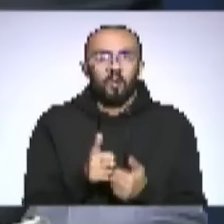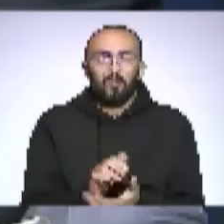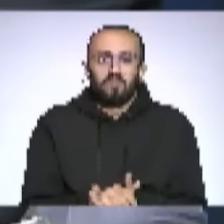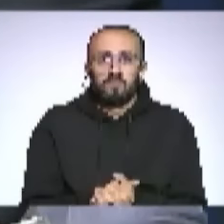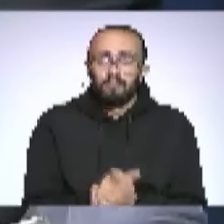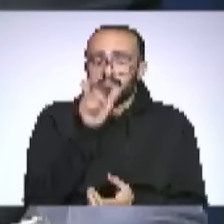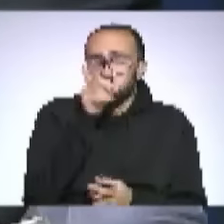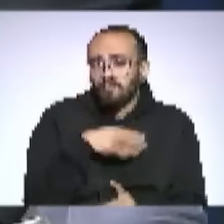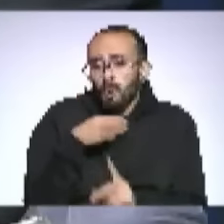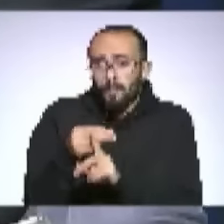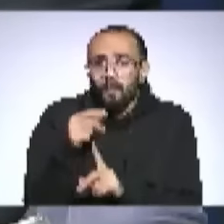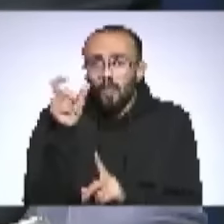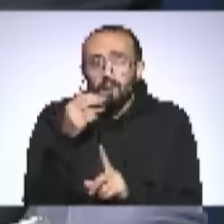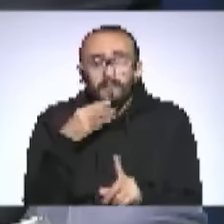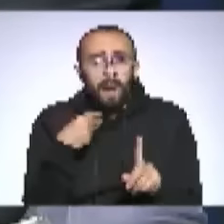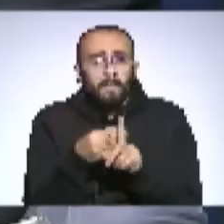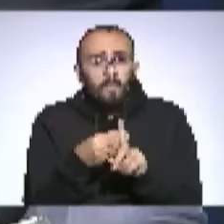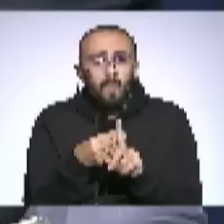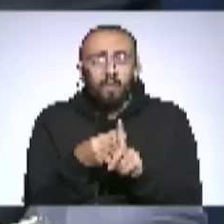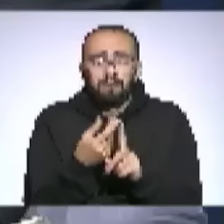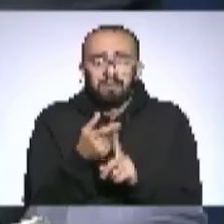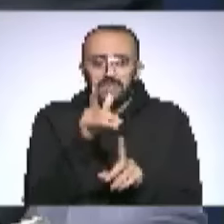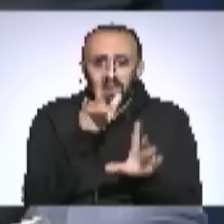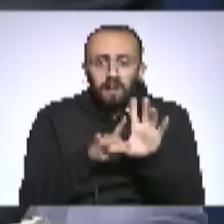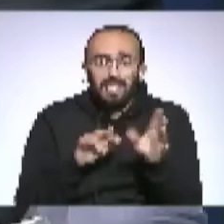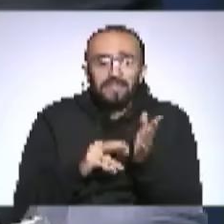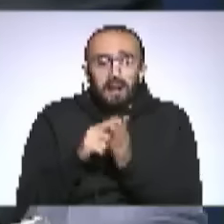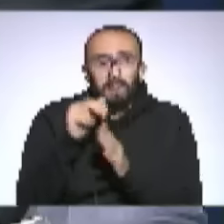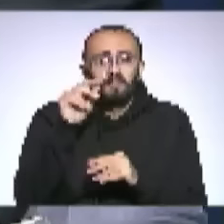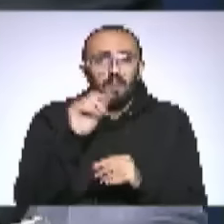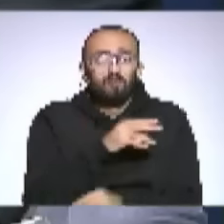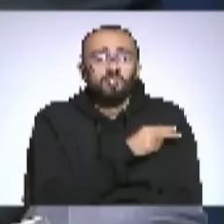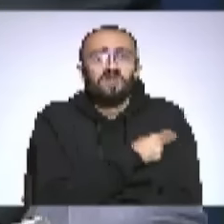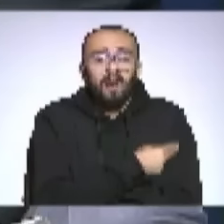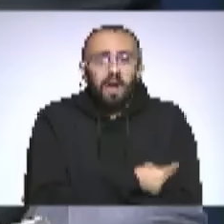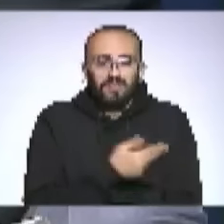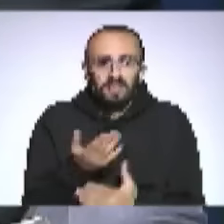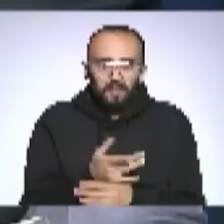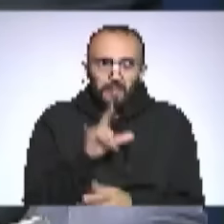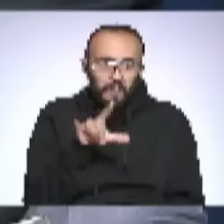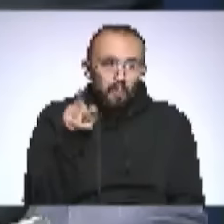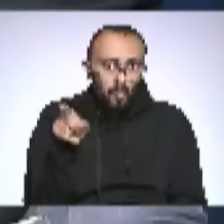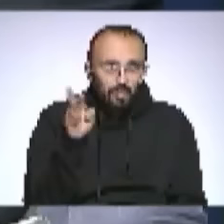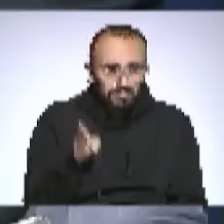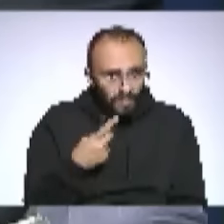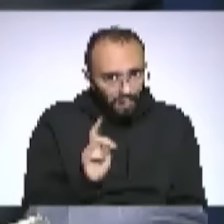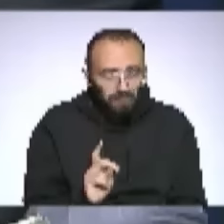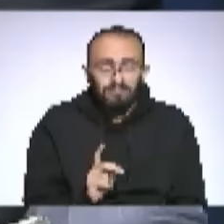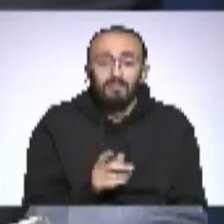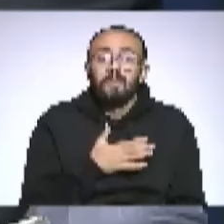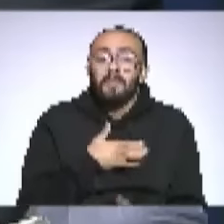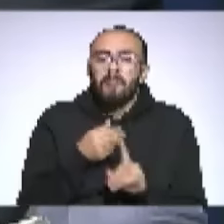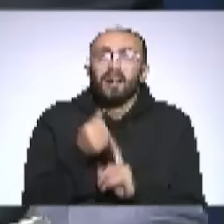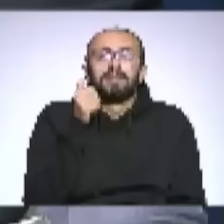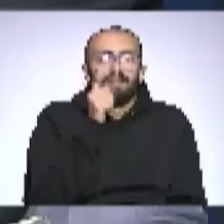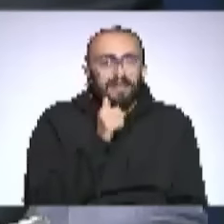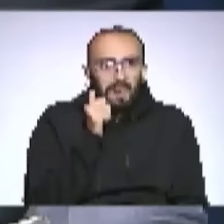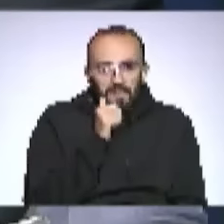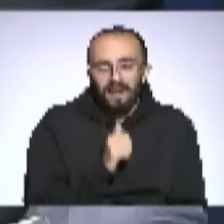انسانه محبه وبتحبيه وكنت تنامي على السل السلم حب حبا فيه المحبه تحتمل